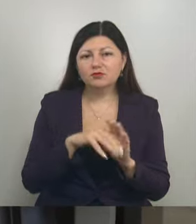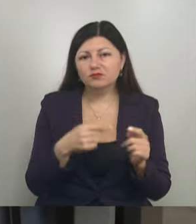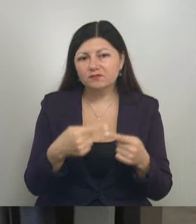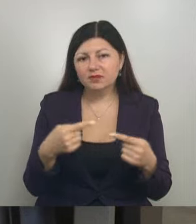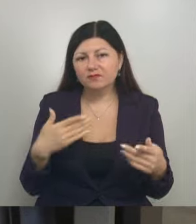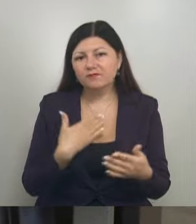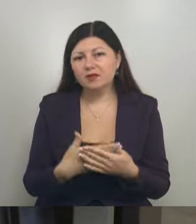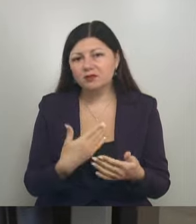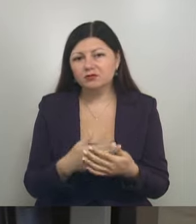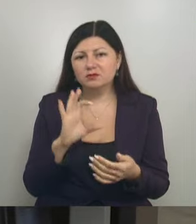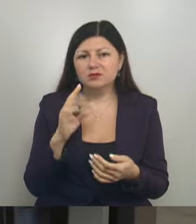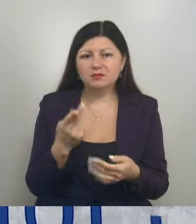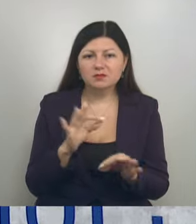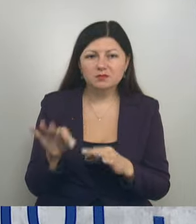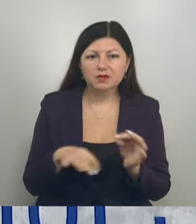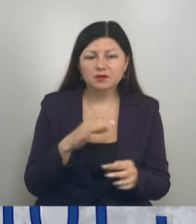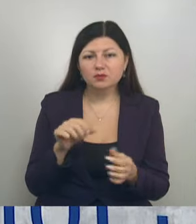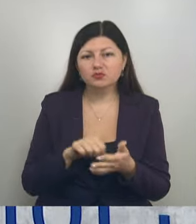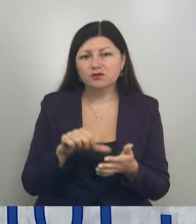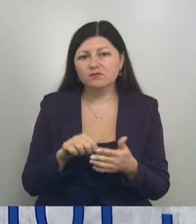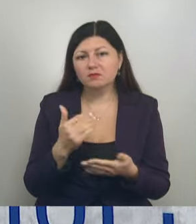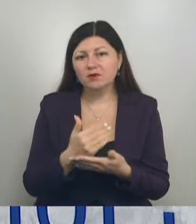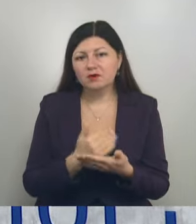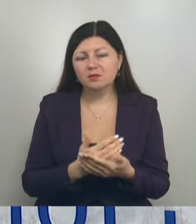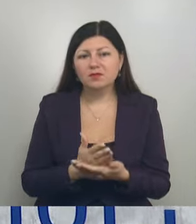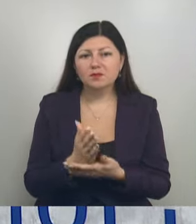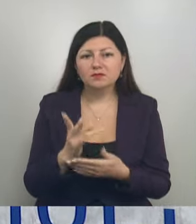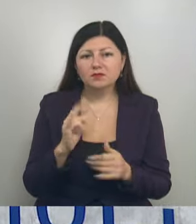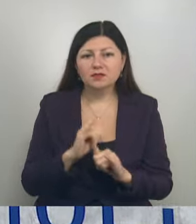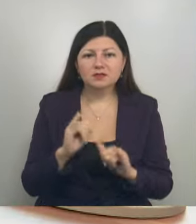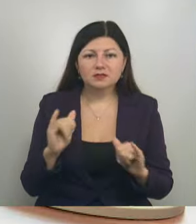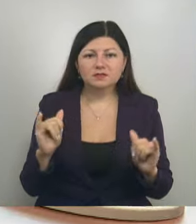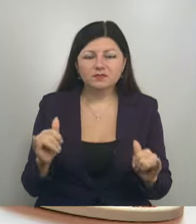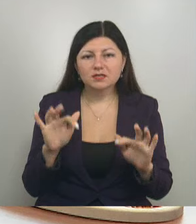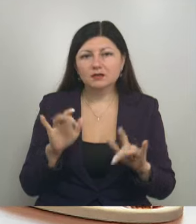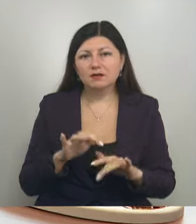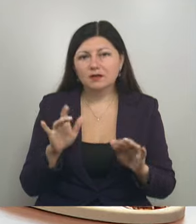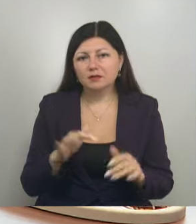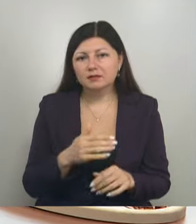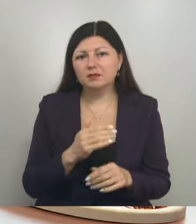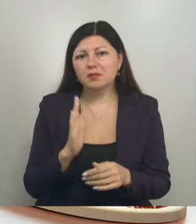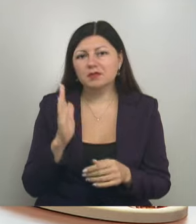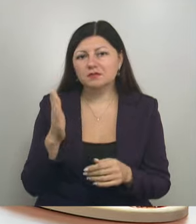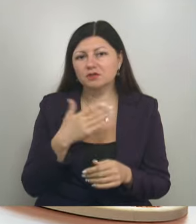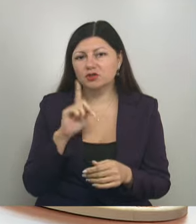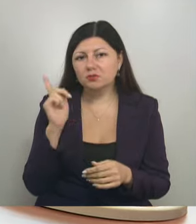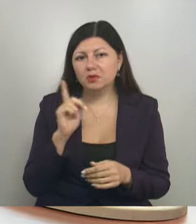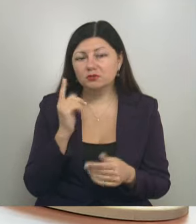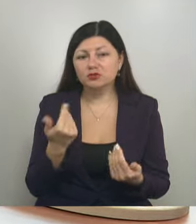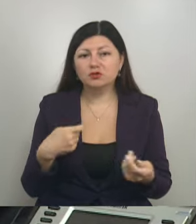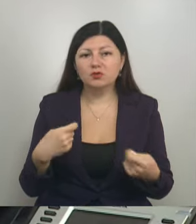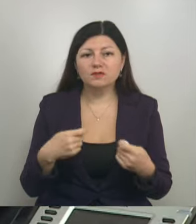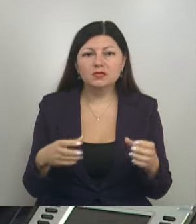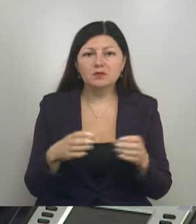различные волонтерские и социальные проекты. Участвует в программах, направленных на развитие IT-потенциала нашей молодежи. Сейчас руководители